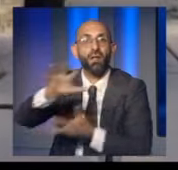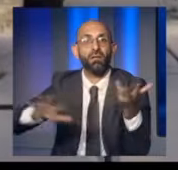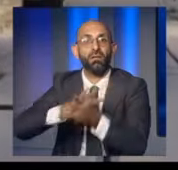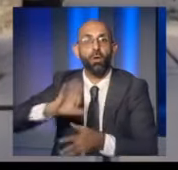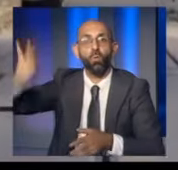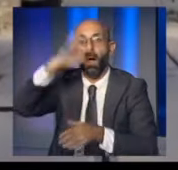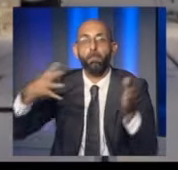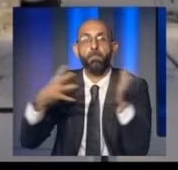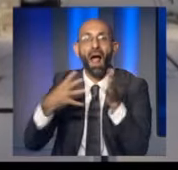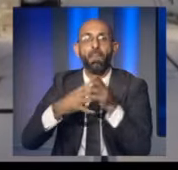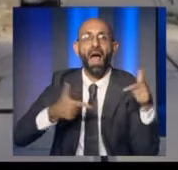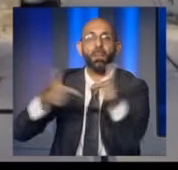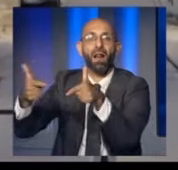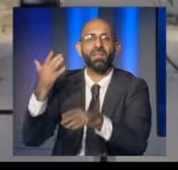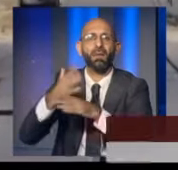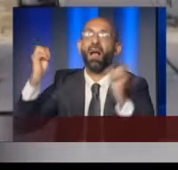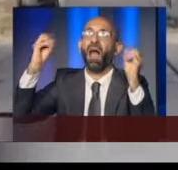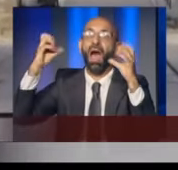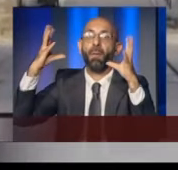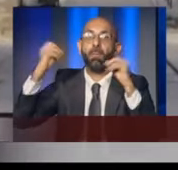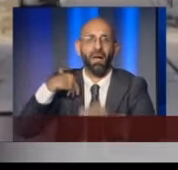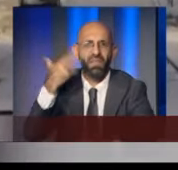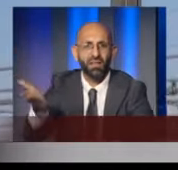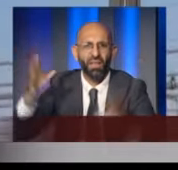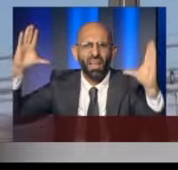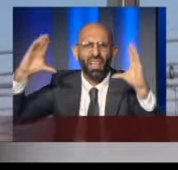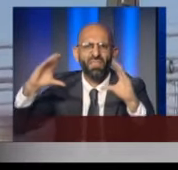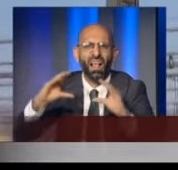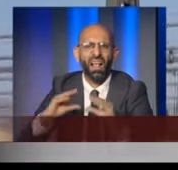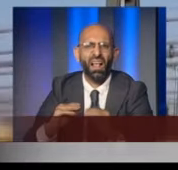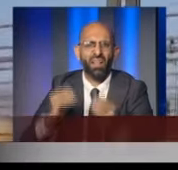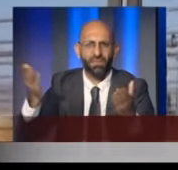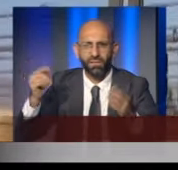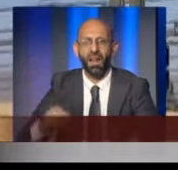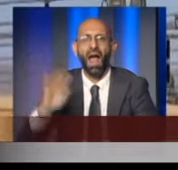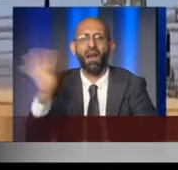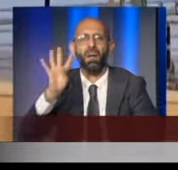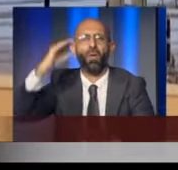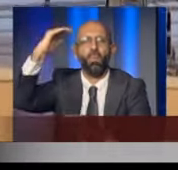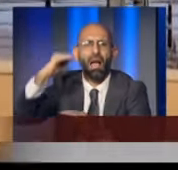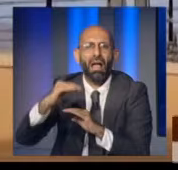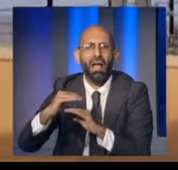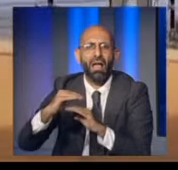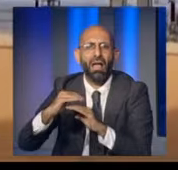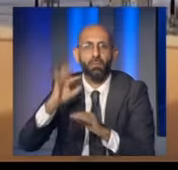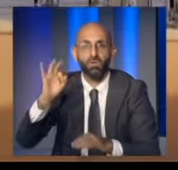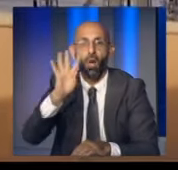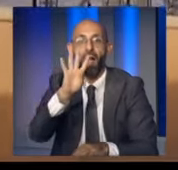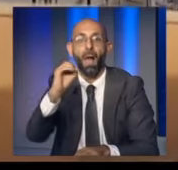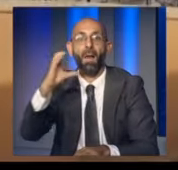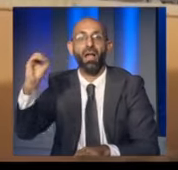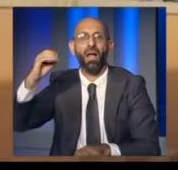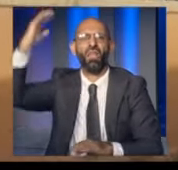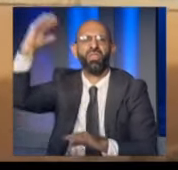محافظة بعلبك الهرمل من انخفاض التغذية بالتيار الكهربائي إذ إنما يصل إليها لا يتعدى 40 ميجاوات من أصل الإنتاج